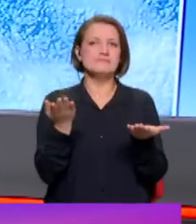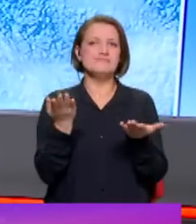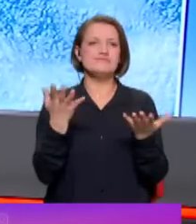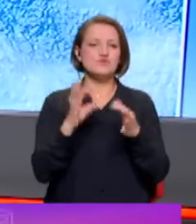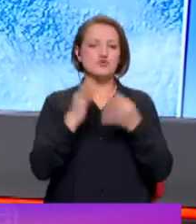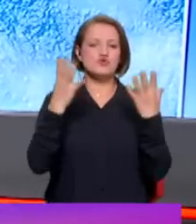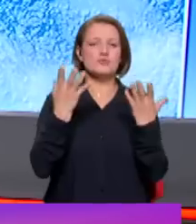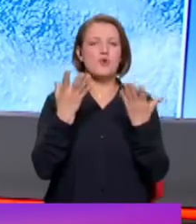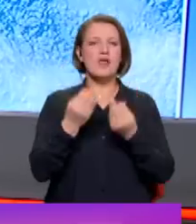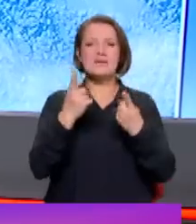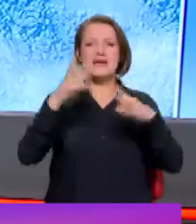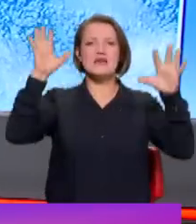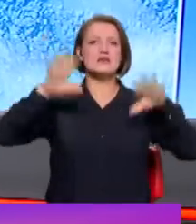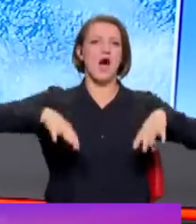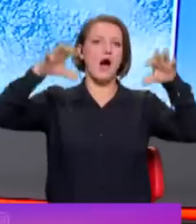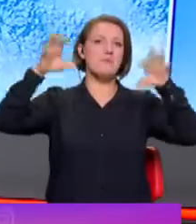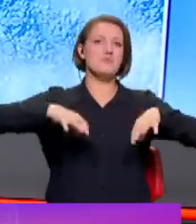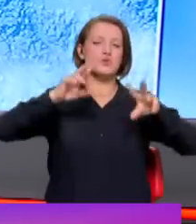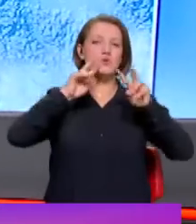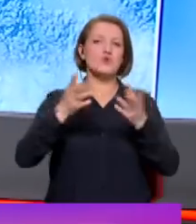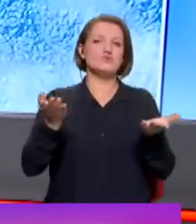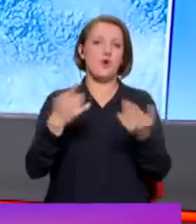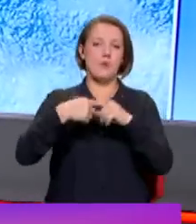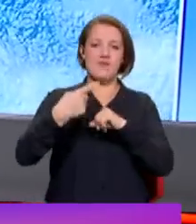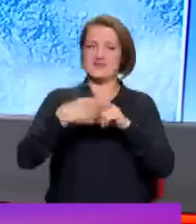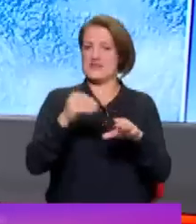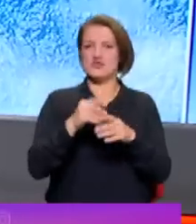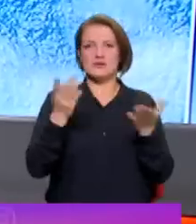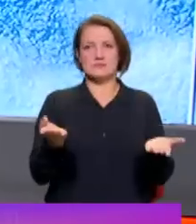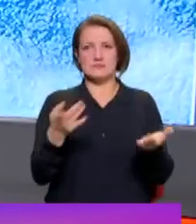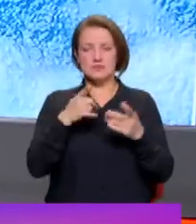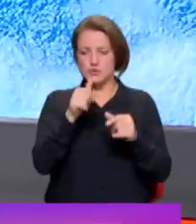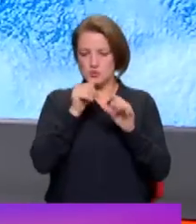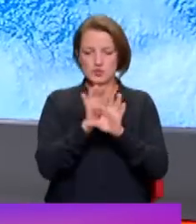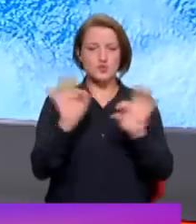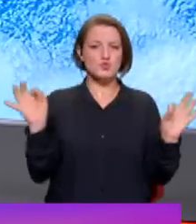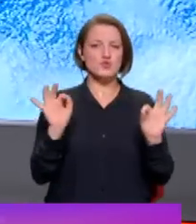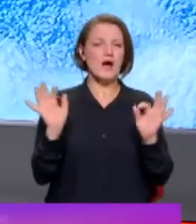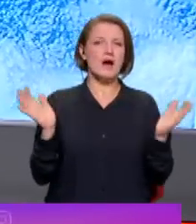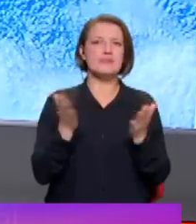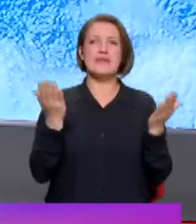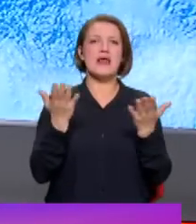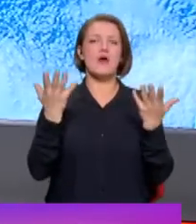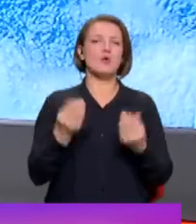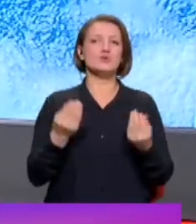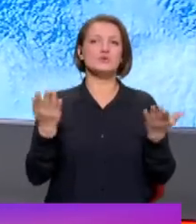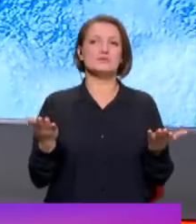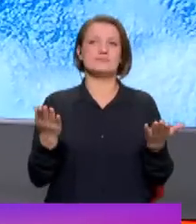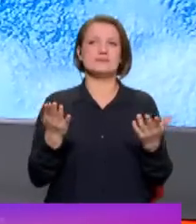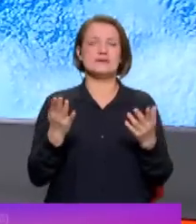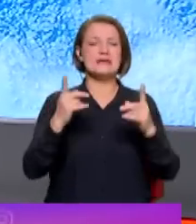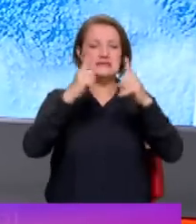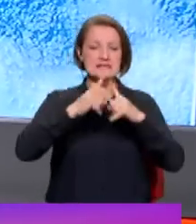Derman olacak bir yağış şimdiden bakıldığında görülmüyor bu hafta için Peki bu susuzluk hangi boyuta geldi Daha